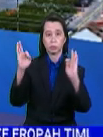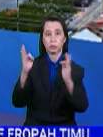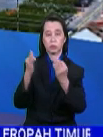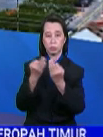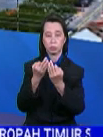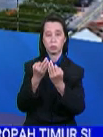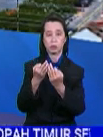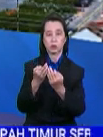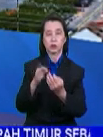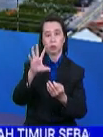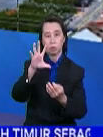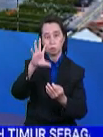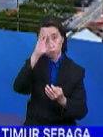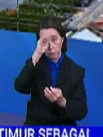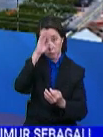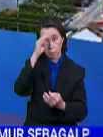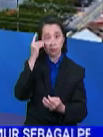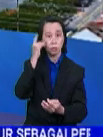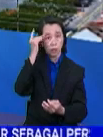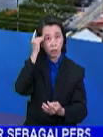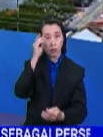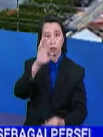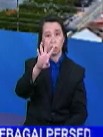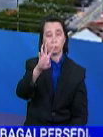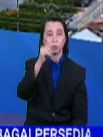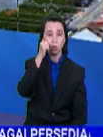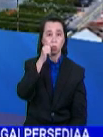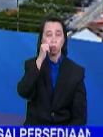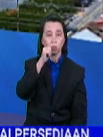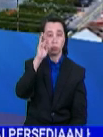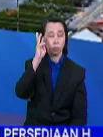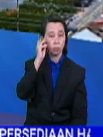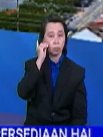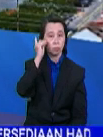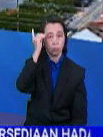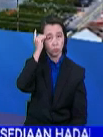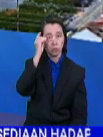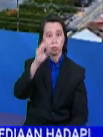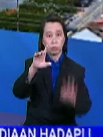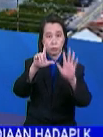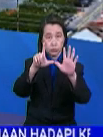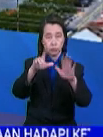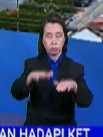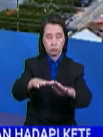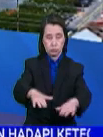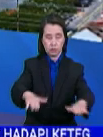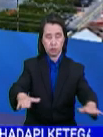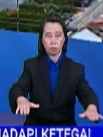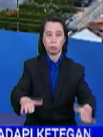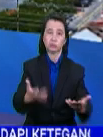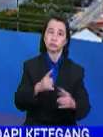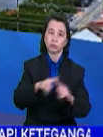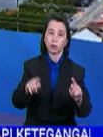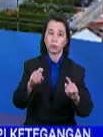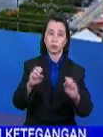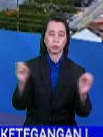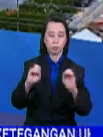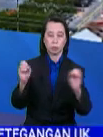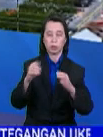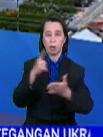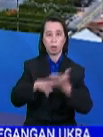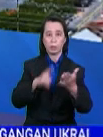yaitu ilmu lelaki dewasa empat wanita dewasa dan tujuh orang kanak-kanak bagaimanapun tidak